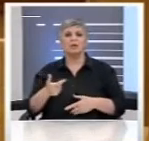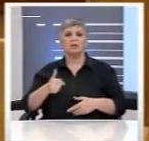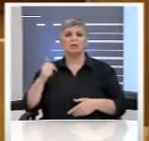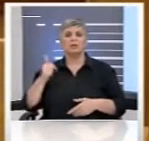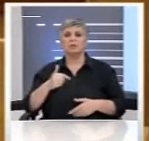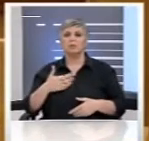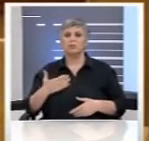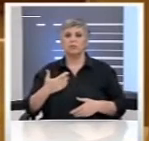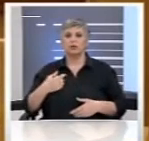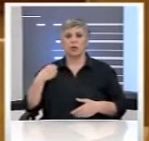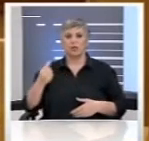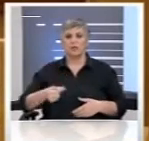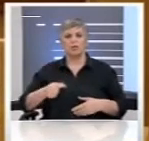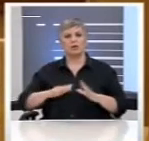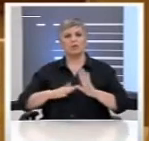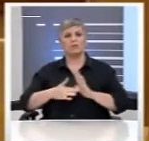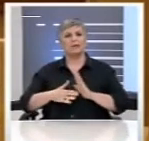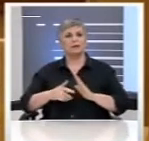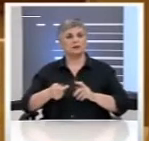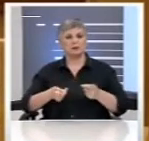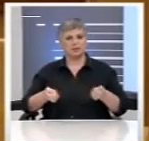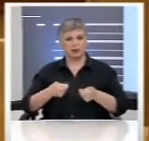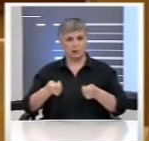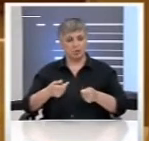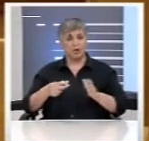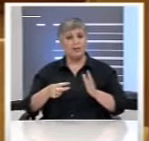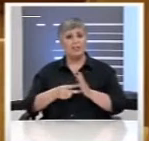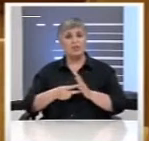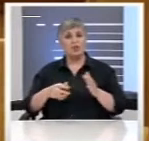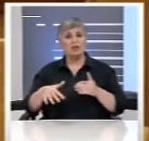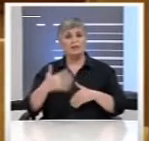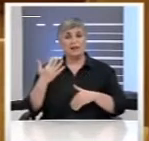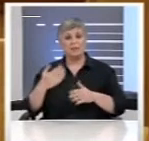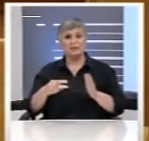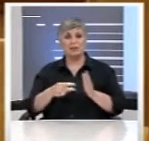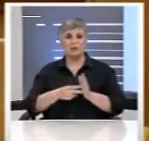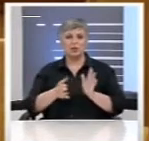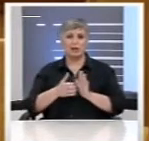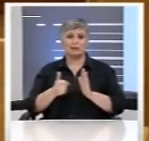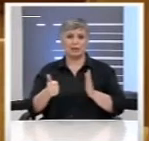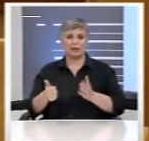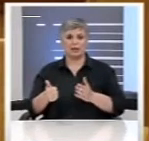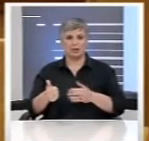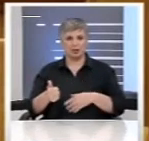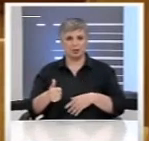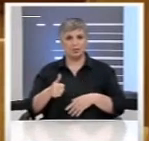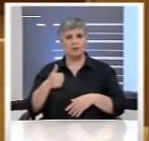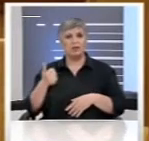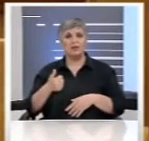επιδόσεων, θυμίζω ότι και το 2015 και το 2016 η ελληνική